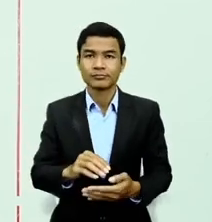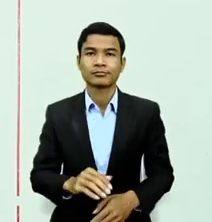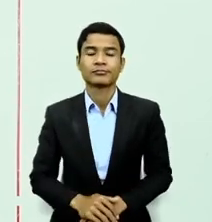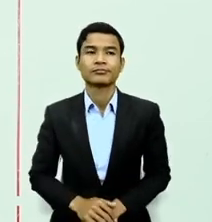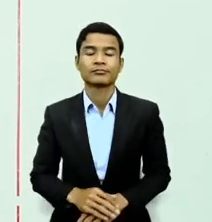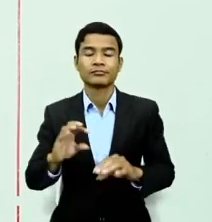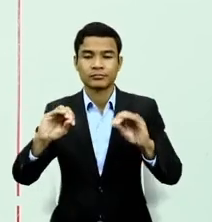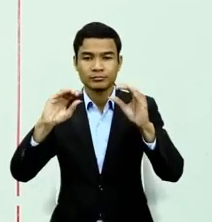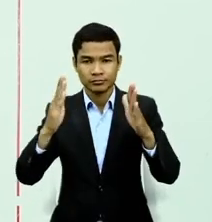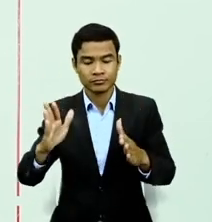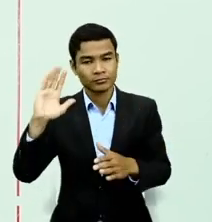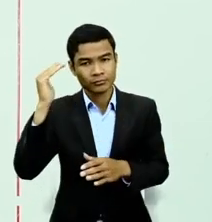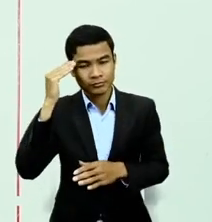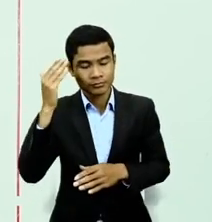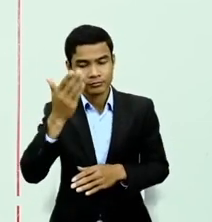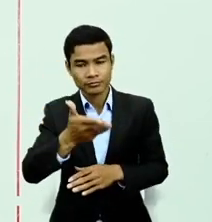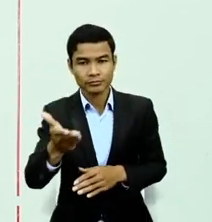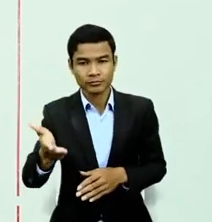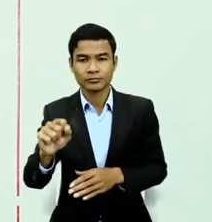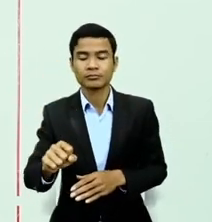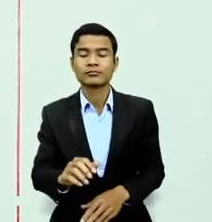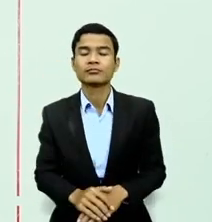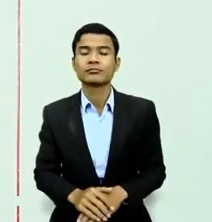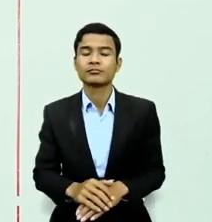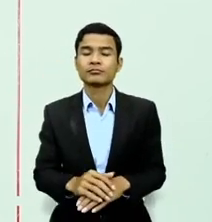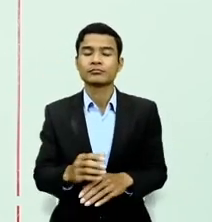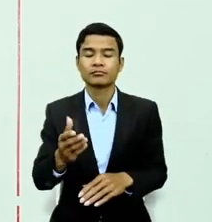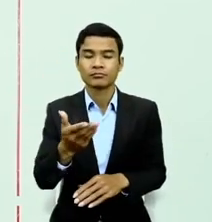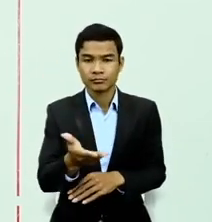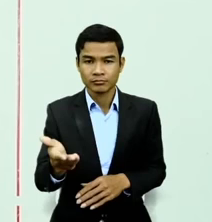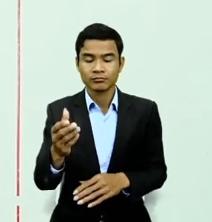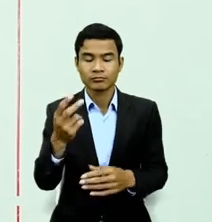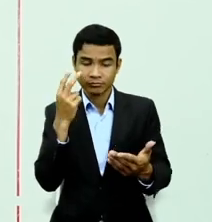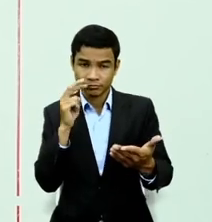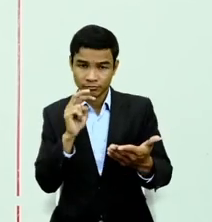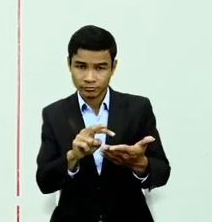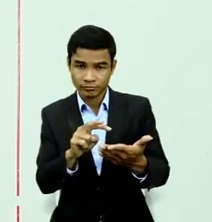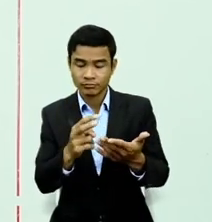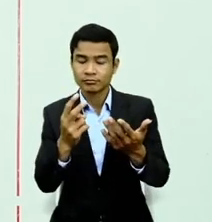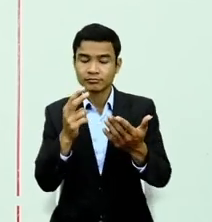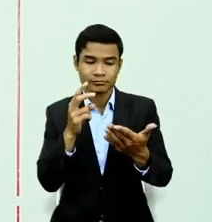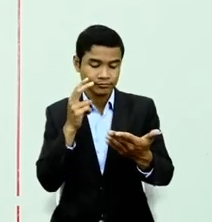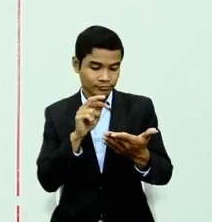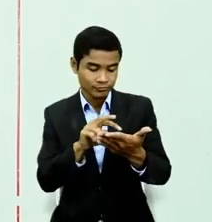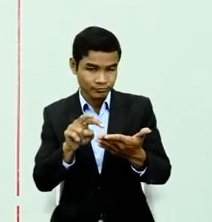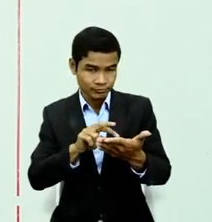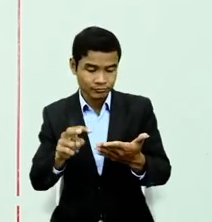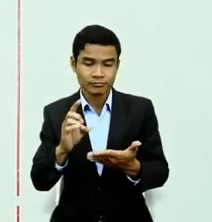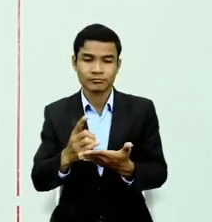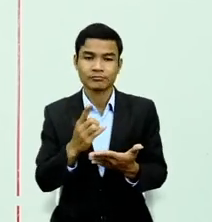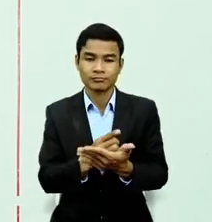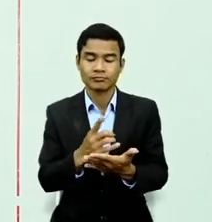Hai nè cửa sẵn khâm thai con con từng ở khả nên nâng. Chà, chà mơ mê riêng đi bằng thaym.